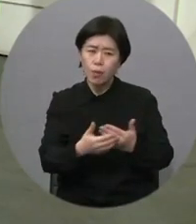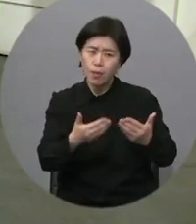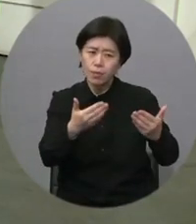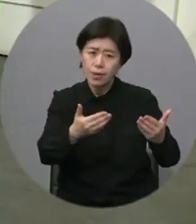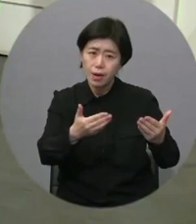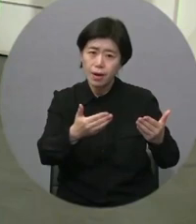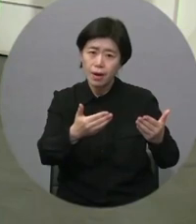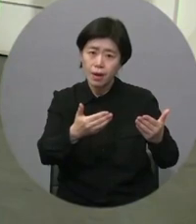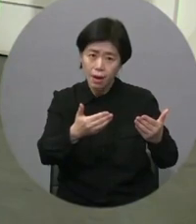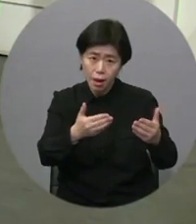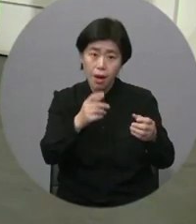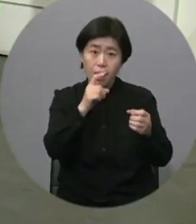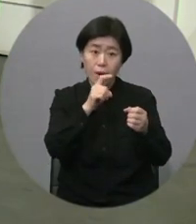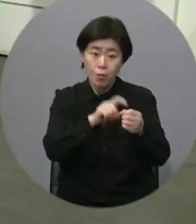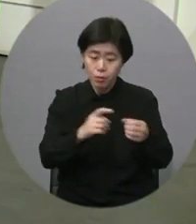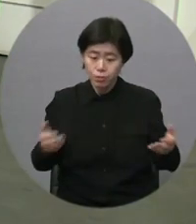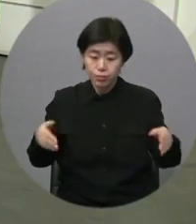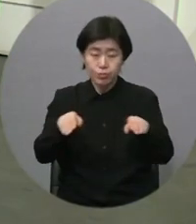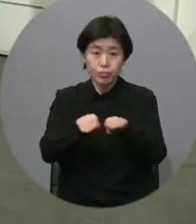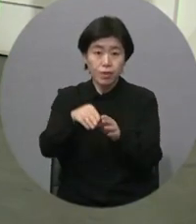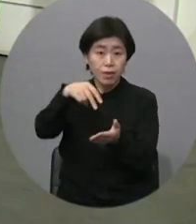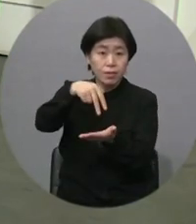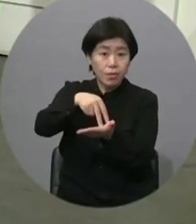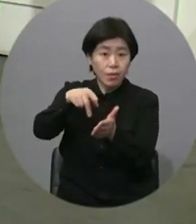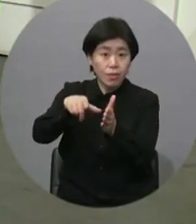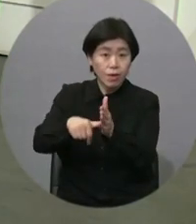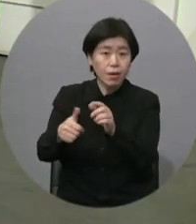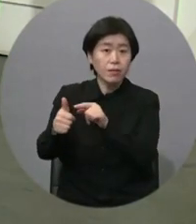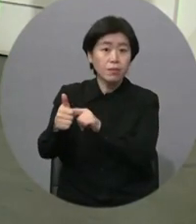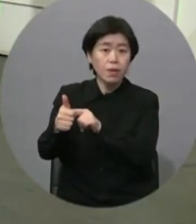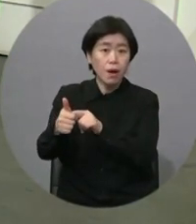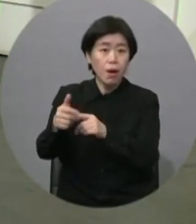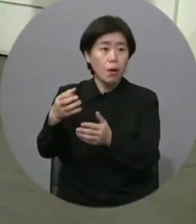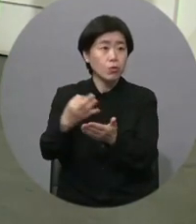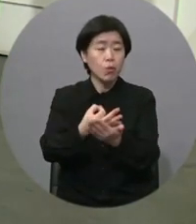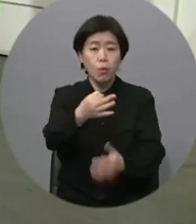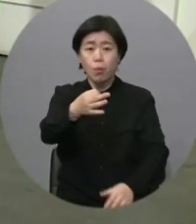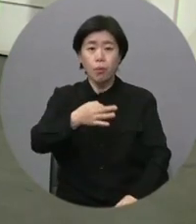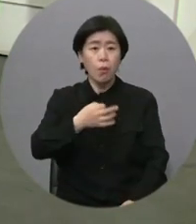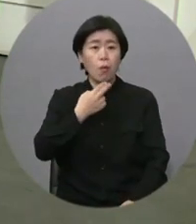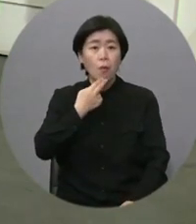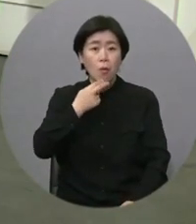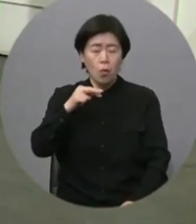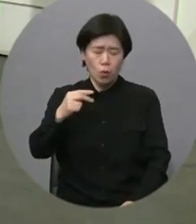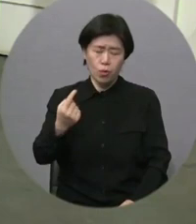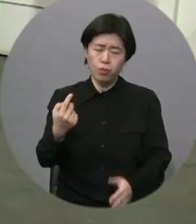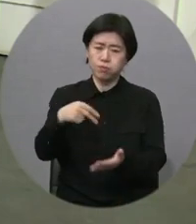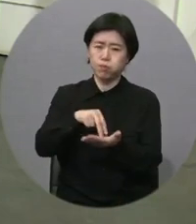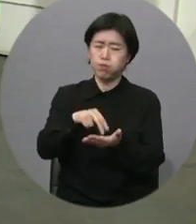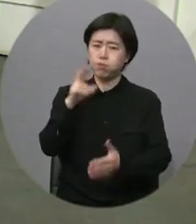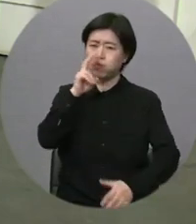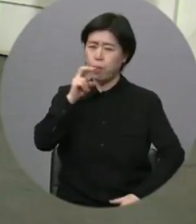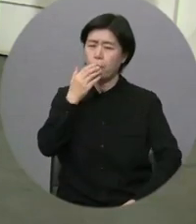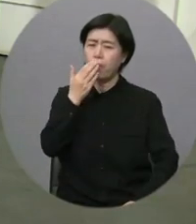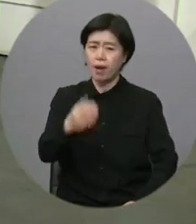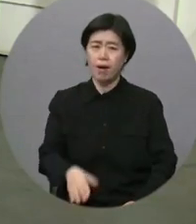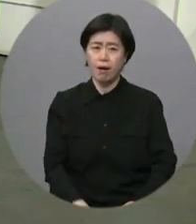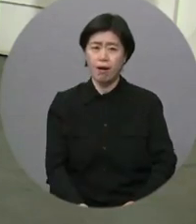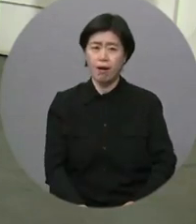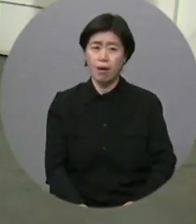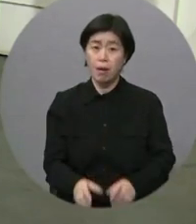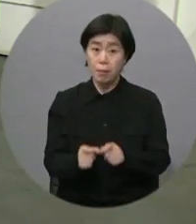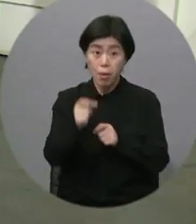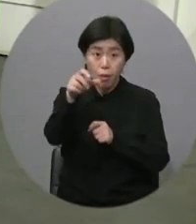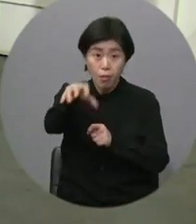하면 이분은 천리길을 또 달려오시는 분이에요. 그래서 개인적으로